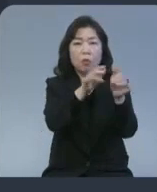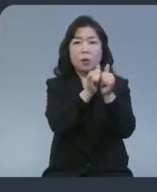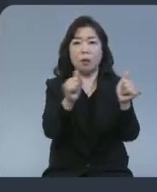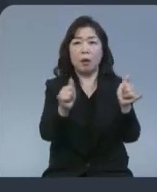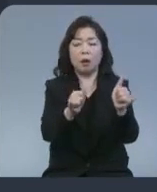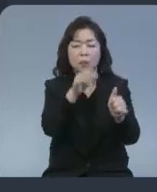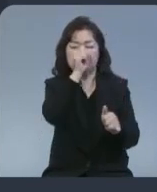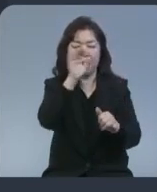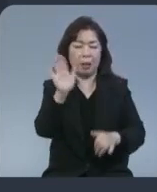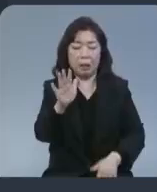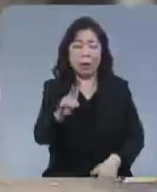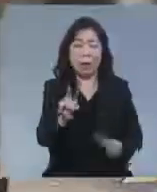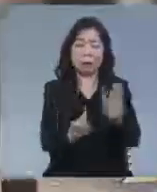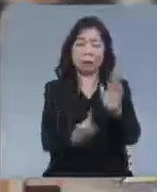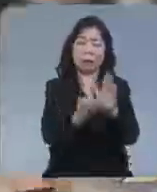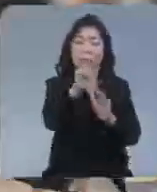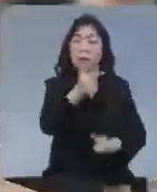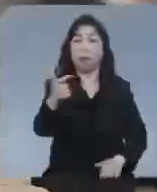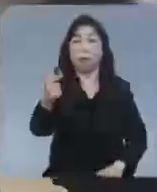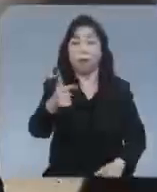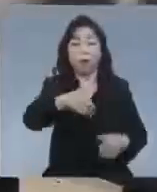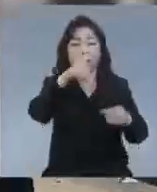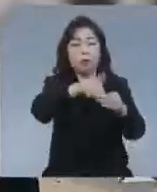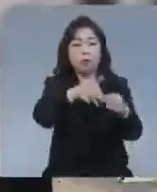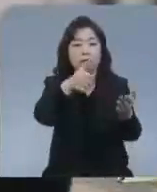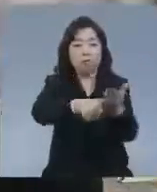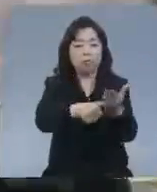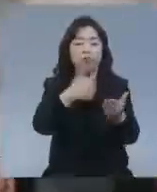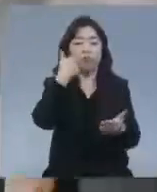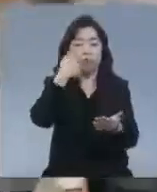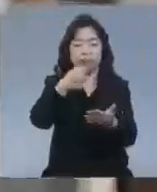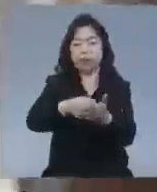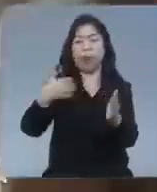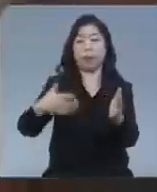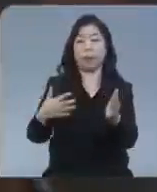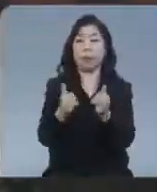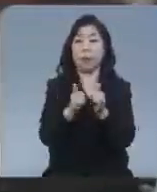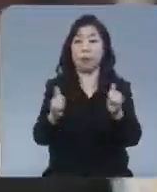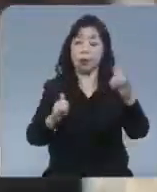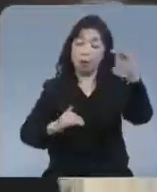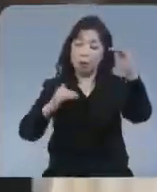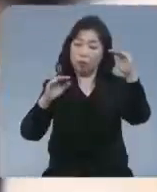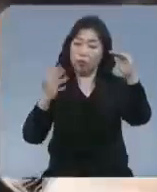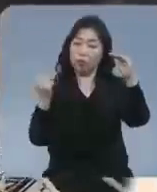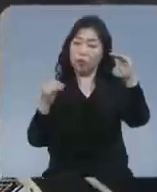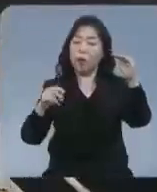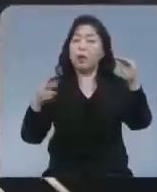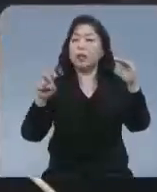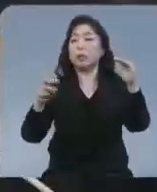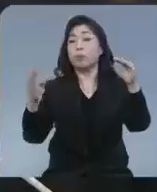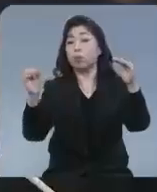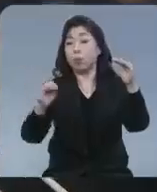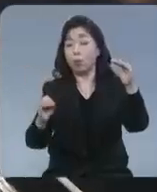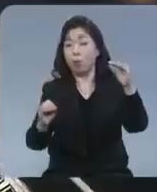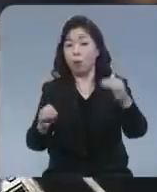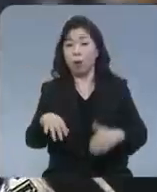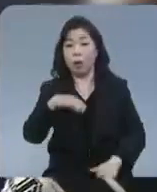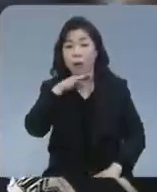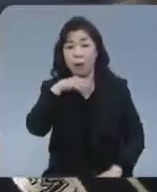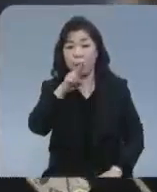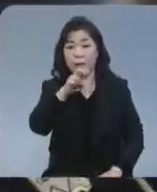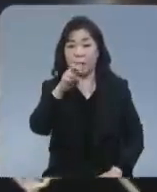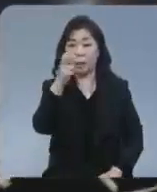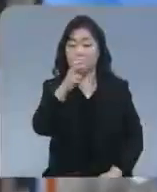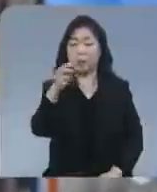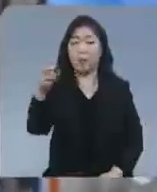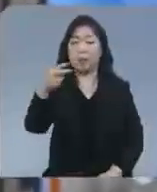结果显示，对各候选人均不抱有好感的选民比例异常之高，尚未决定投票对象的选民占